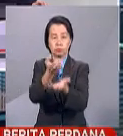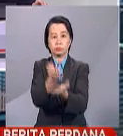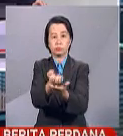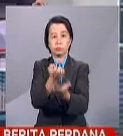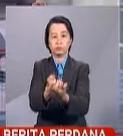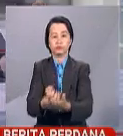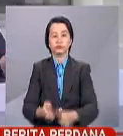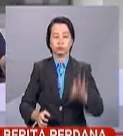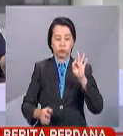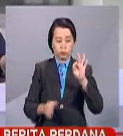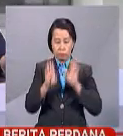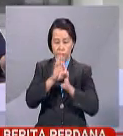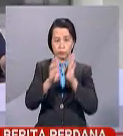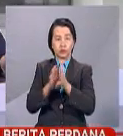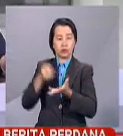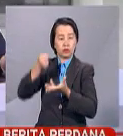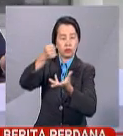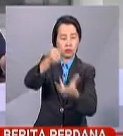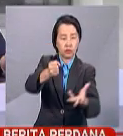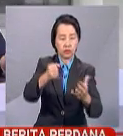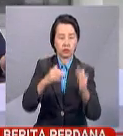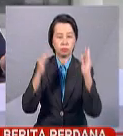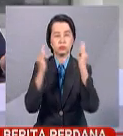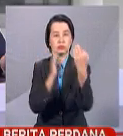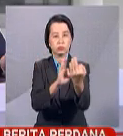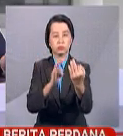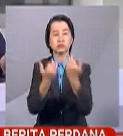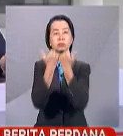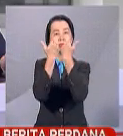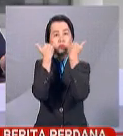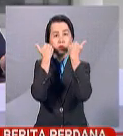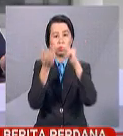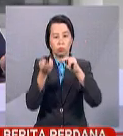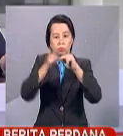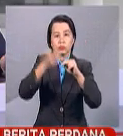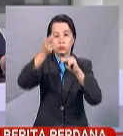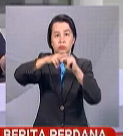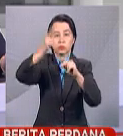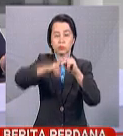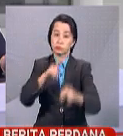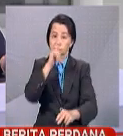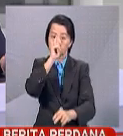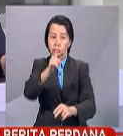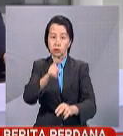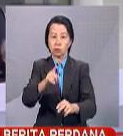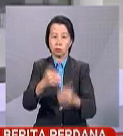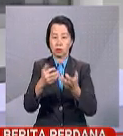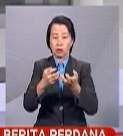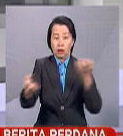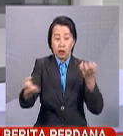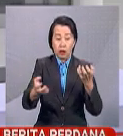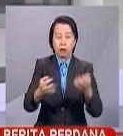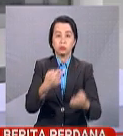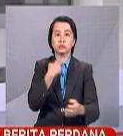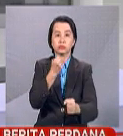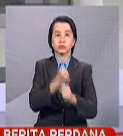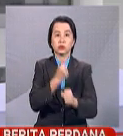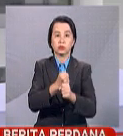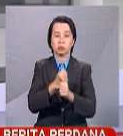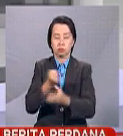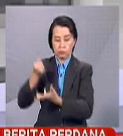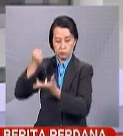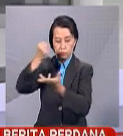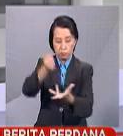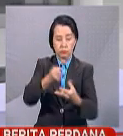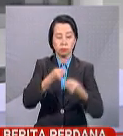tampil 9bid Enrique diperuntukkan untuk menangani cabaran kepada pengangguran yang meningkat sekaligus memastikan pengekalan pekerjaan Tentukan